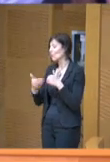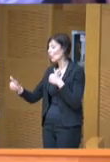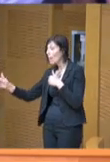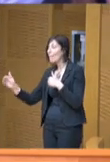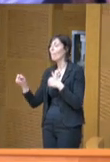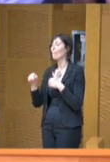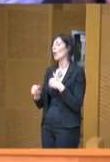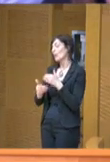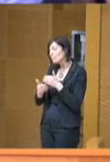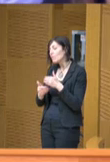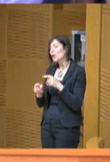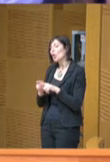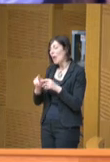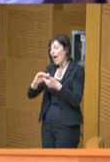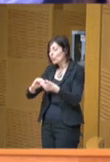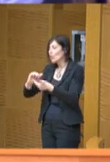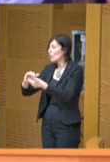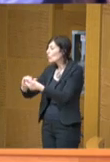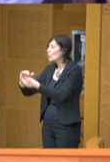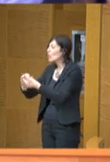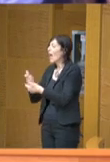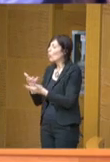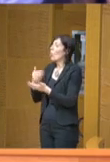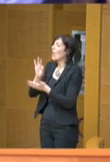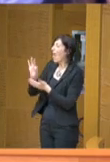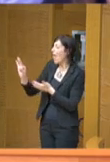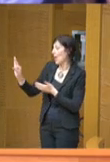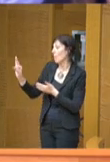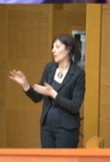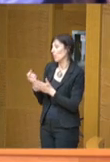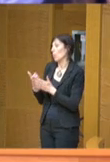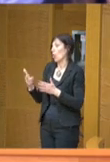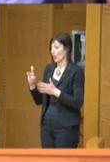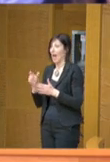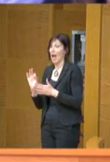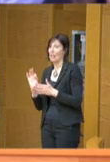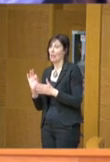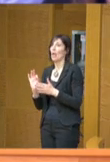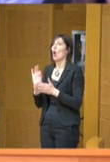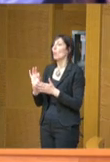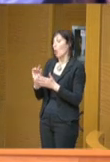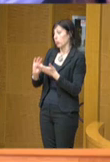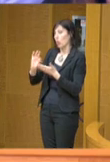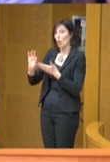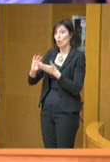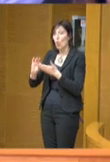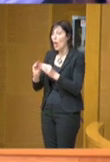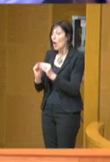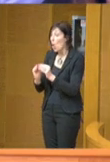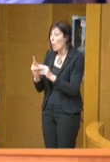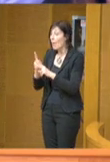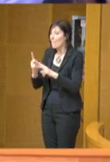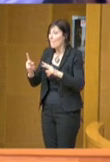portato avanti dalle diverse associazioni e da alcuni elementi paradigmatici e emblematici delle scuole su come si sta provando